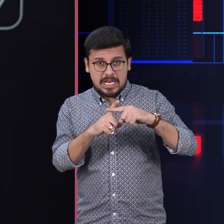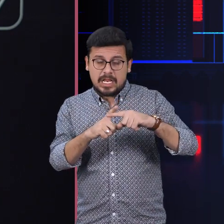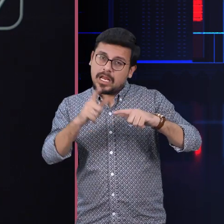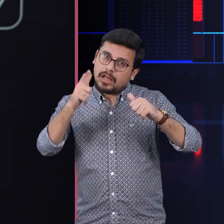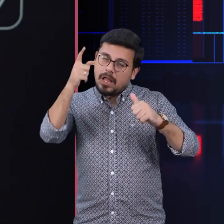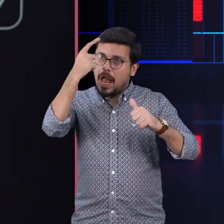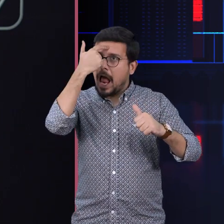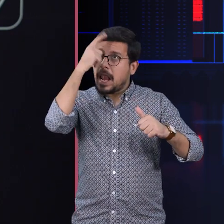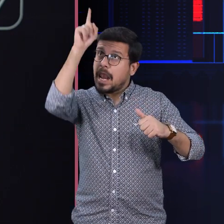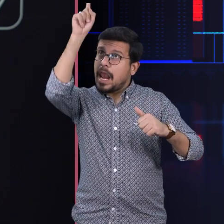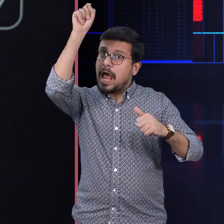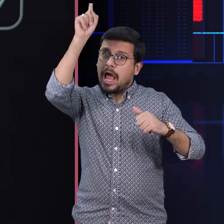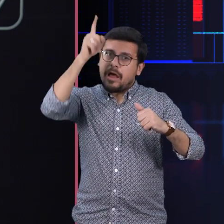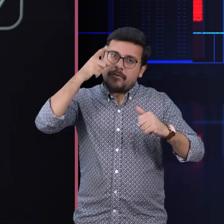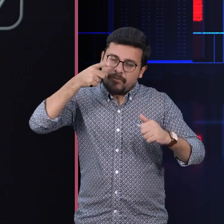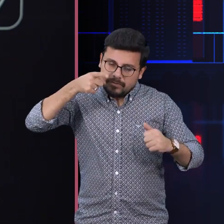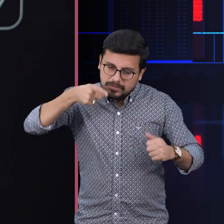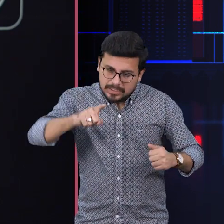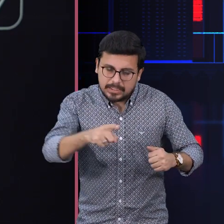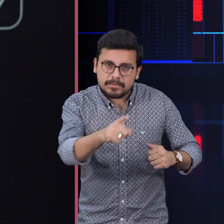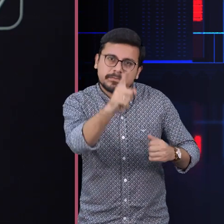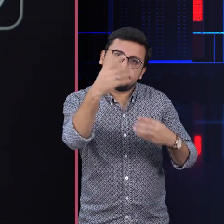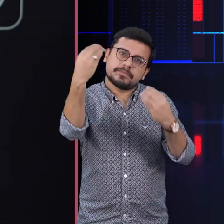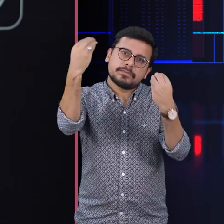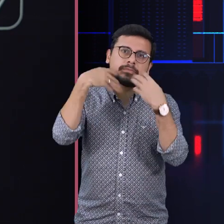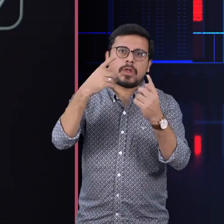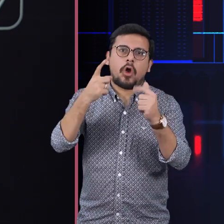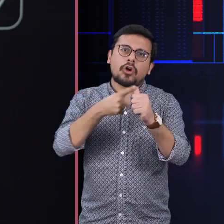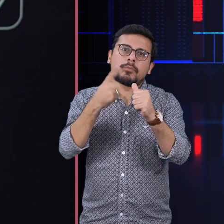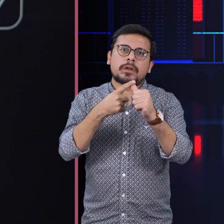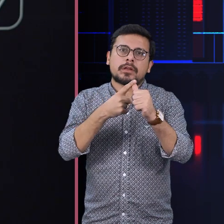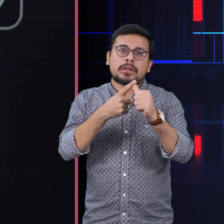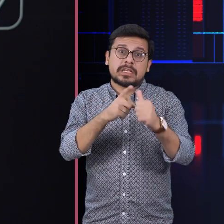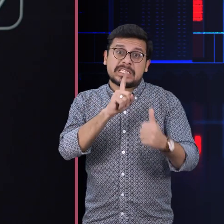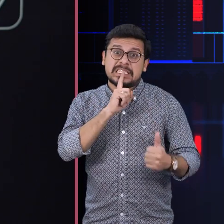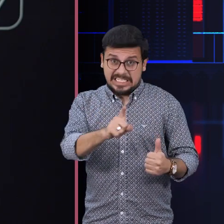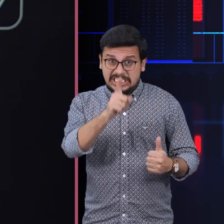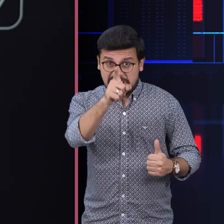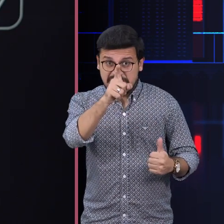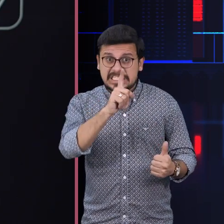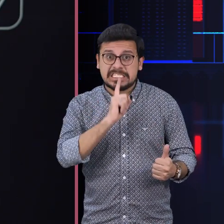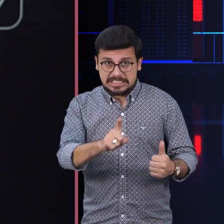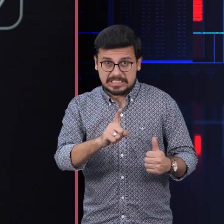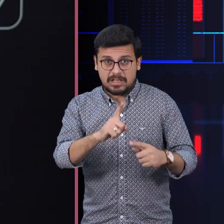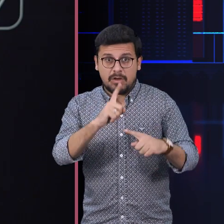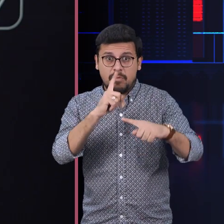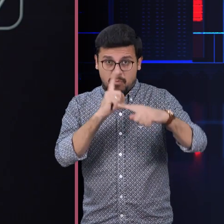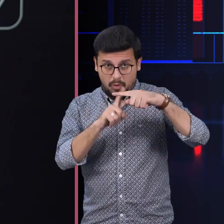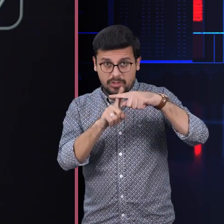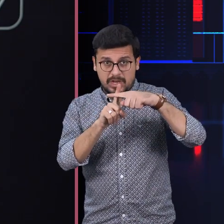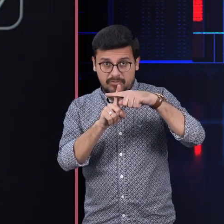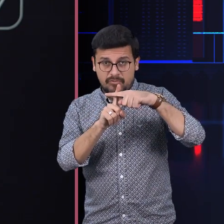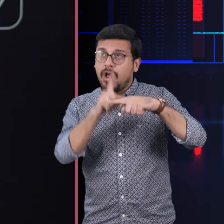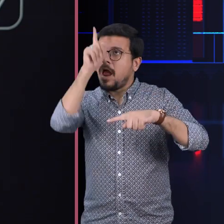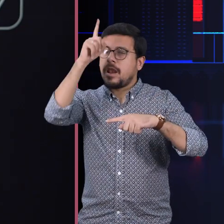اسٹوری یاد آئی ہے کہ ہم لاسٹ ایئر ہی کی بات ہے, رات میں کوئی 11-11:30